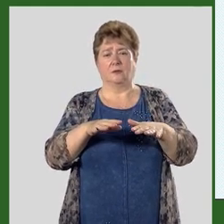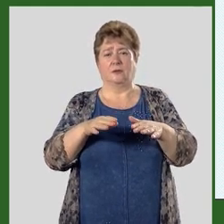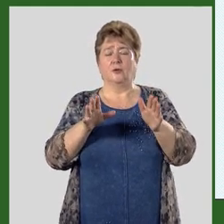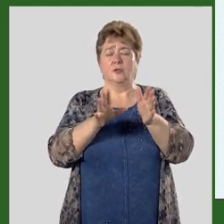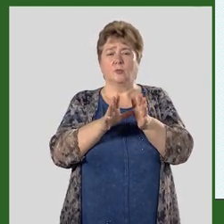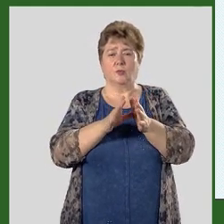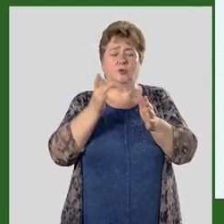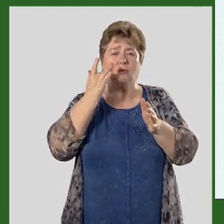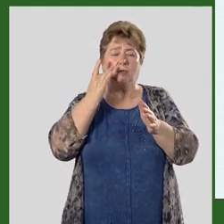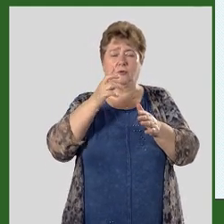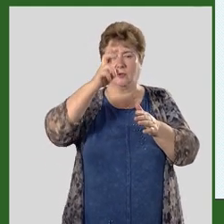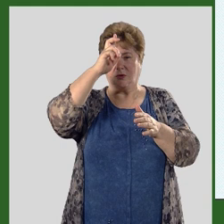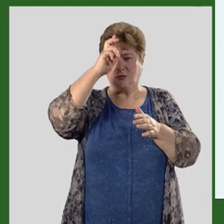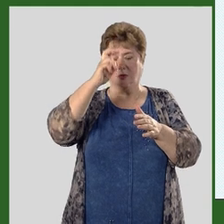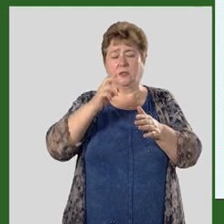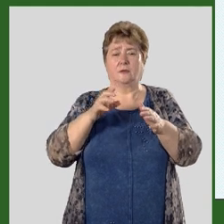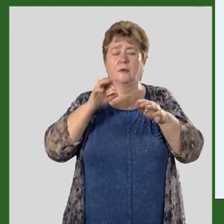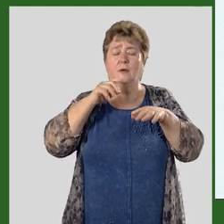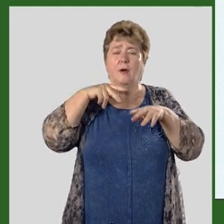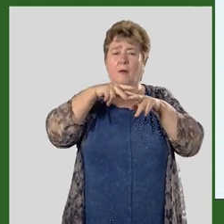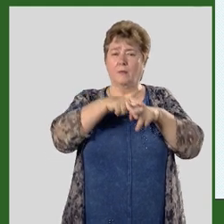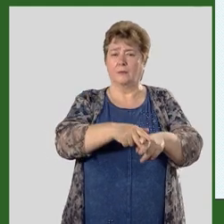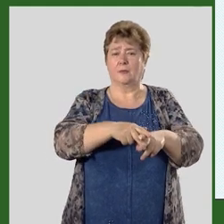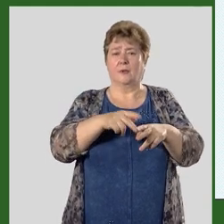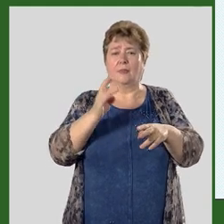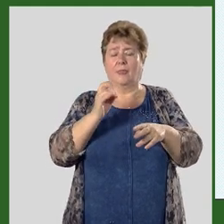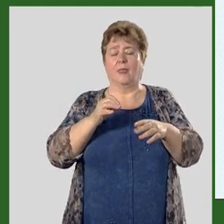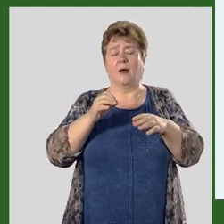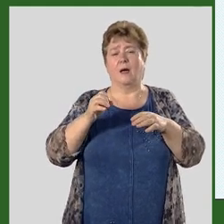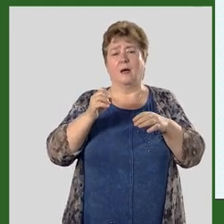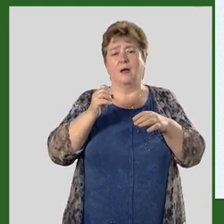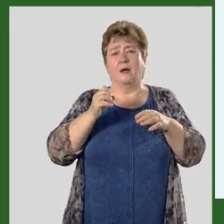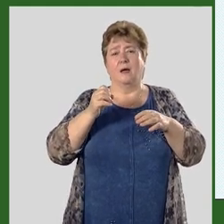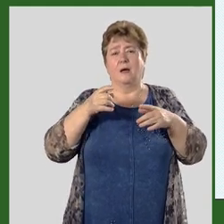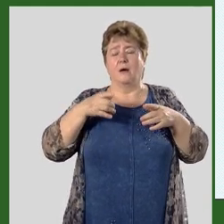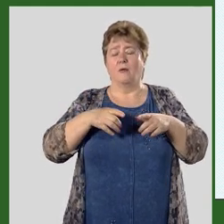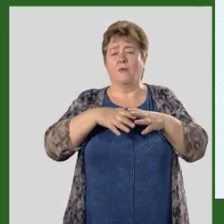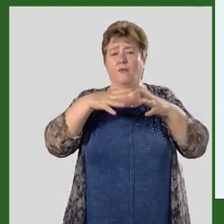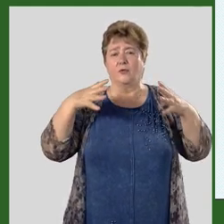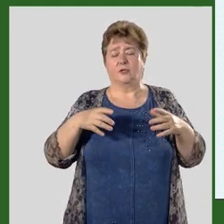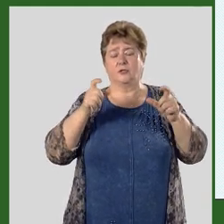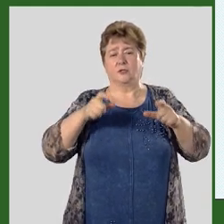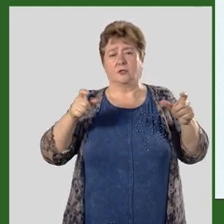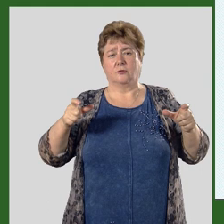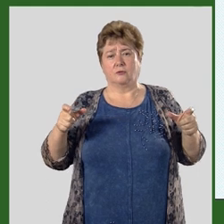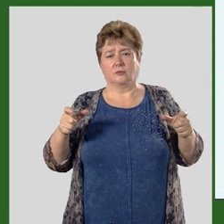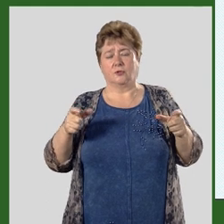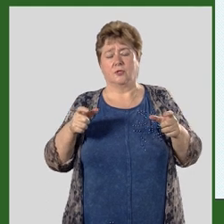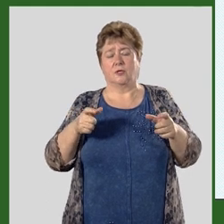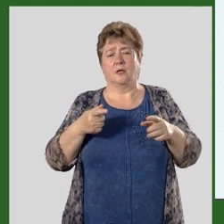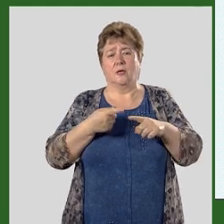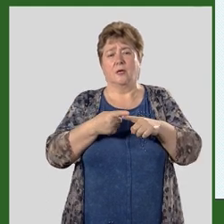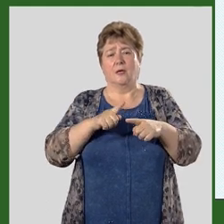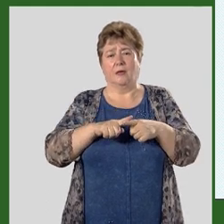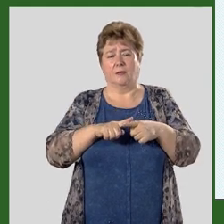с помощью которых государство воздействует на естественное движение населения в желательном направлении,